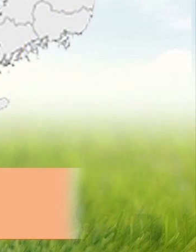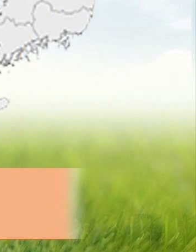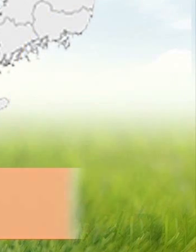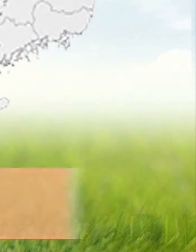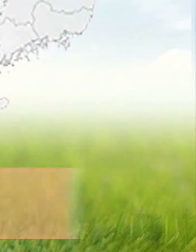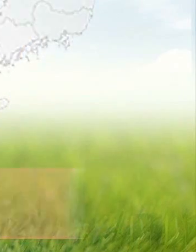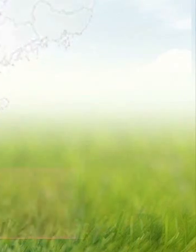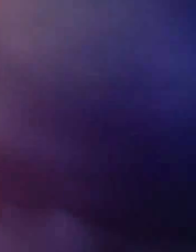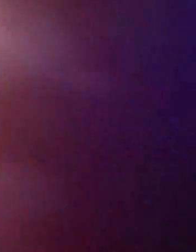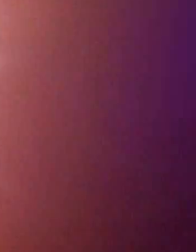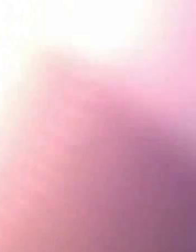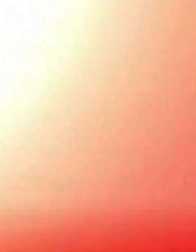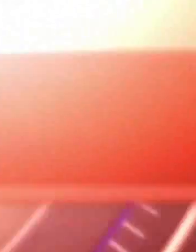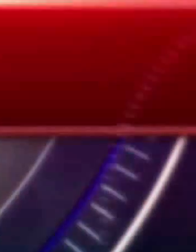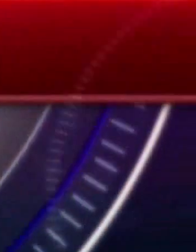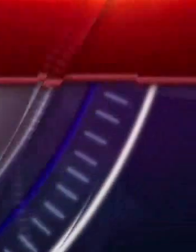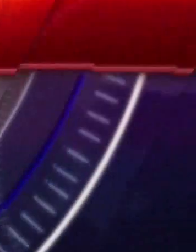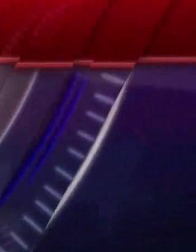보였습니다